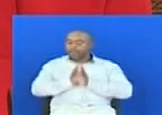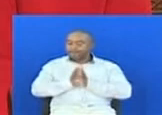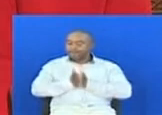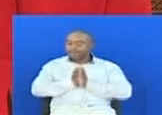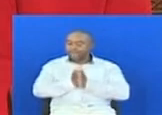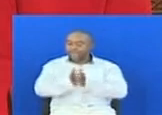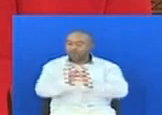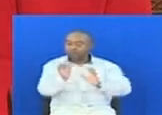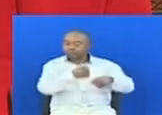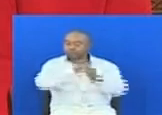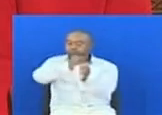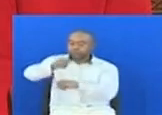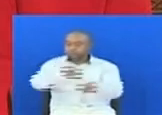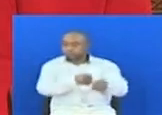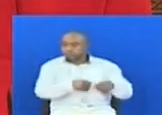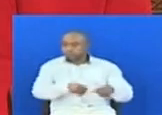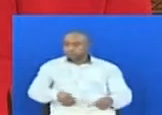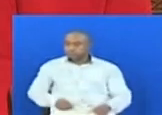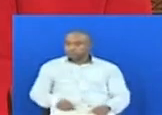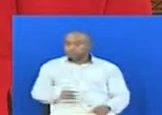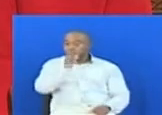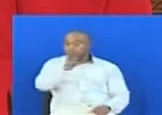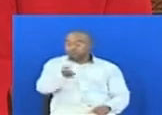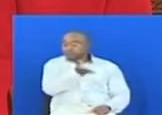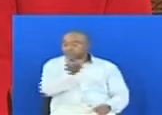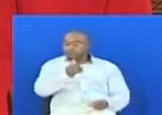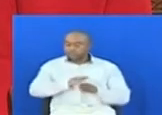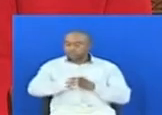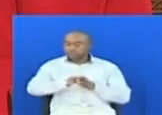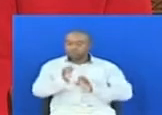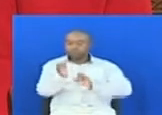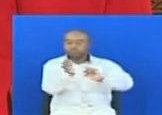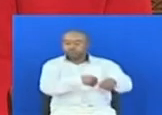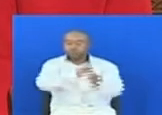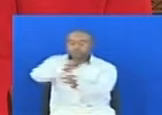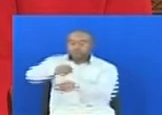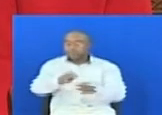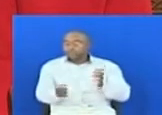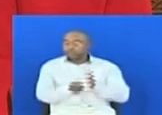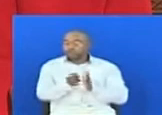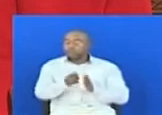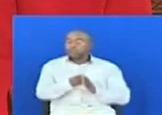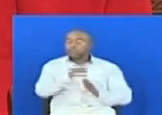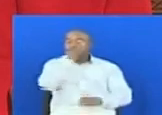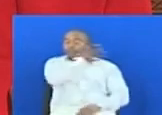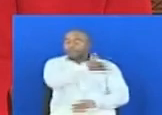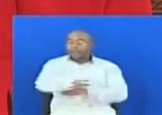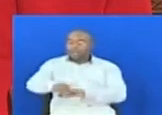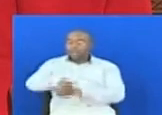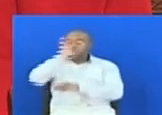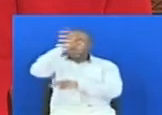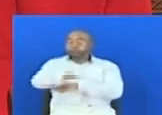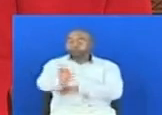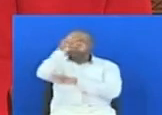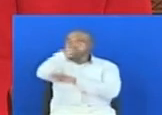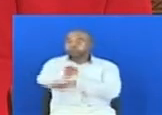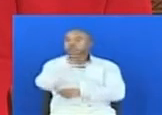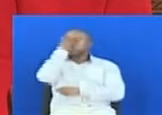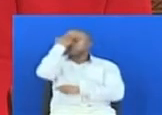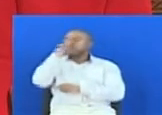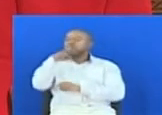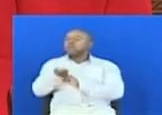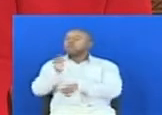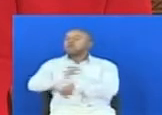Dau hapa, mtu yote anaweza kuendesha mtumbwi. Lakini bahari inapochafuka ndipo tunajua nani mwenye leseni